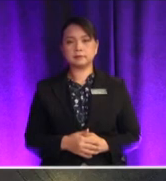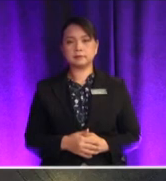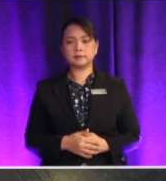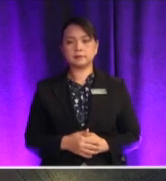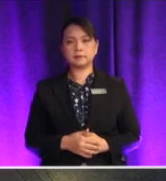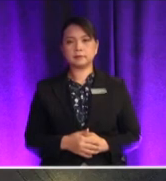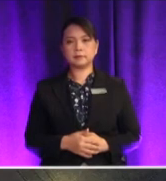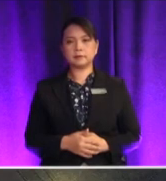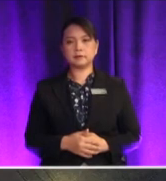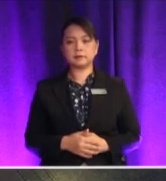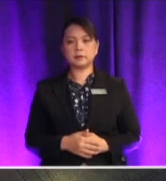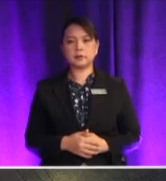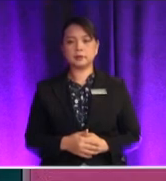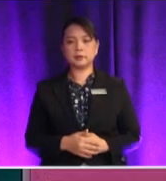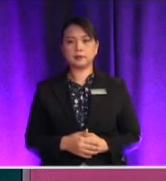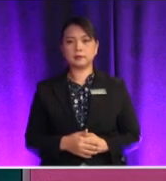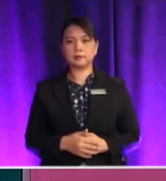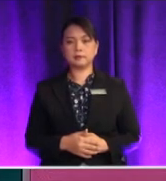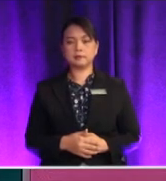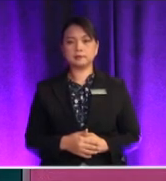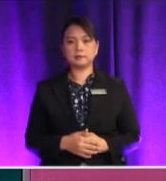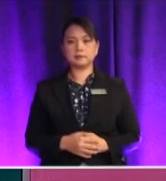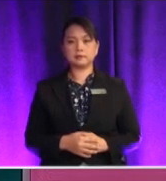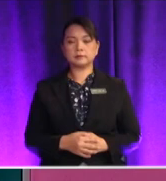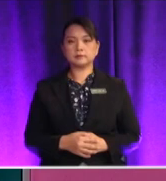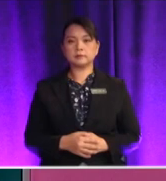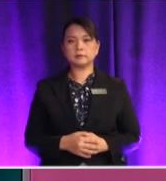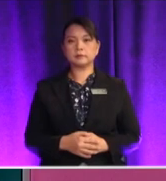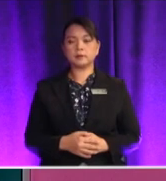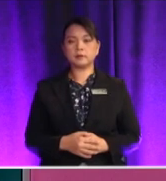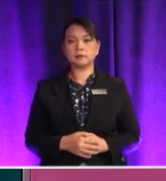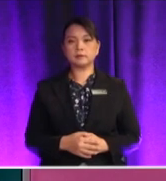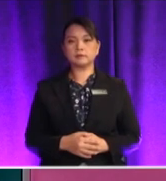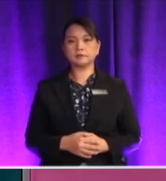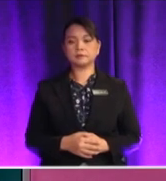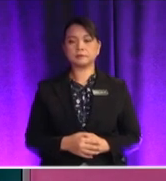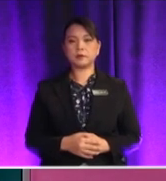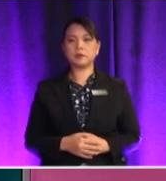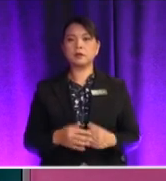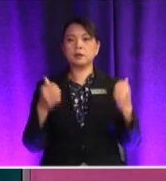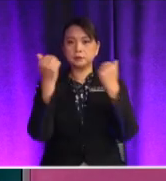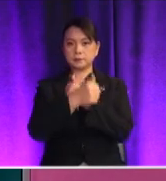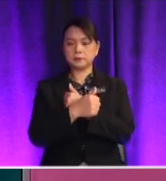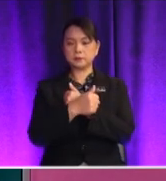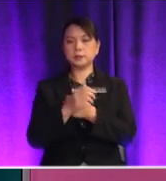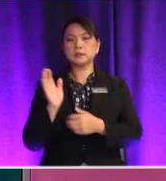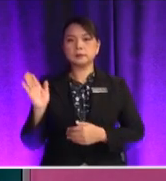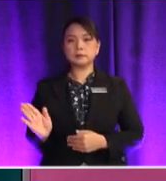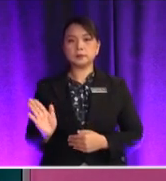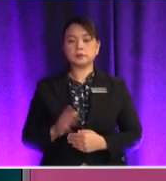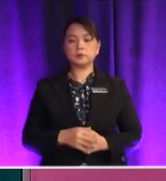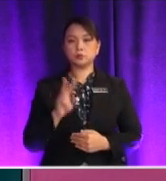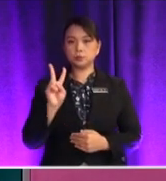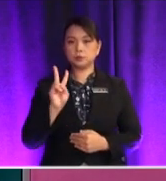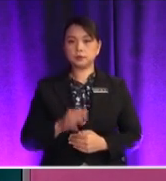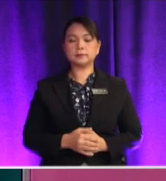Akmal sebenarnya iaitu cabaran polarisasi kaum. Okey, bila berlakunya polarisasi kaum ni, dia